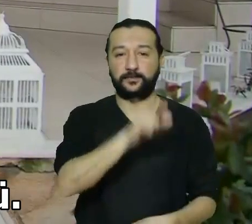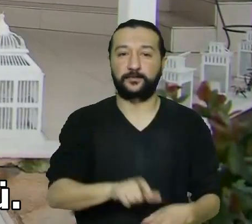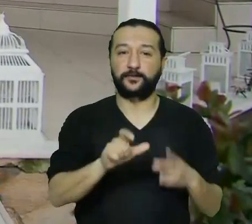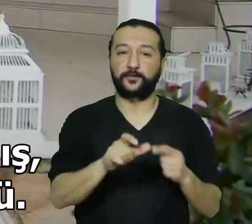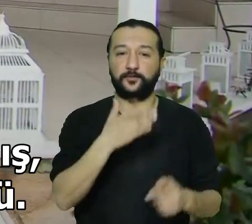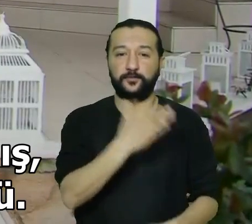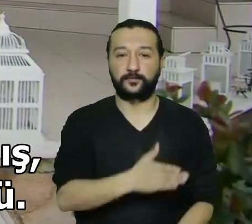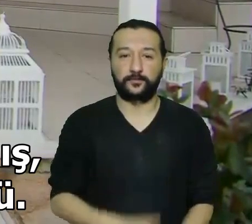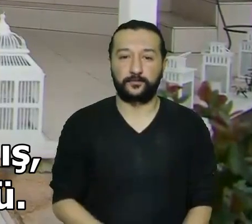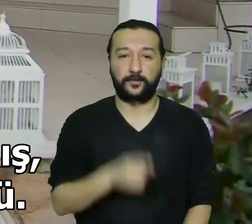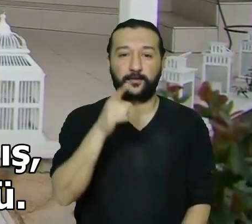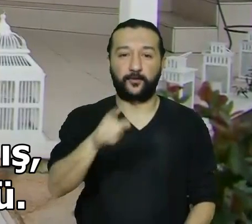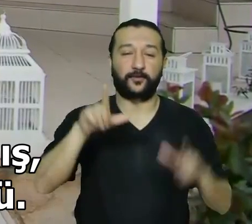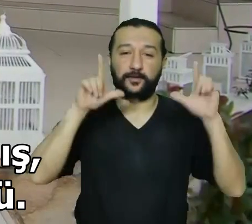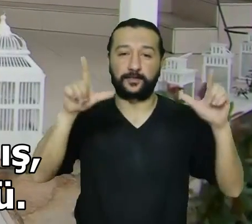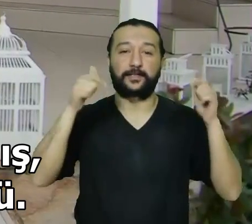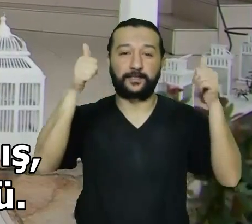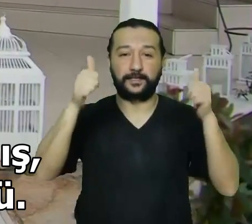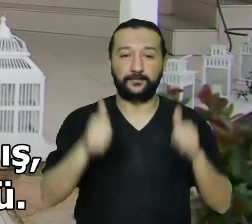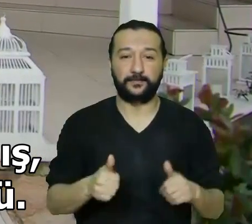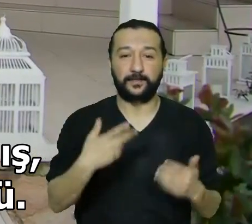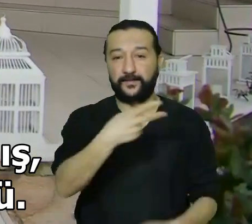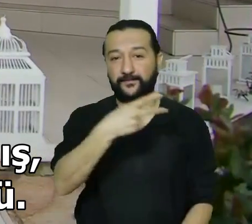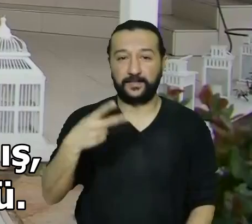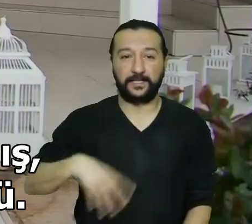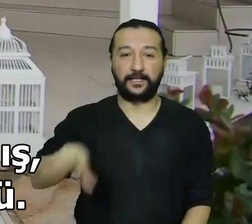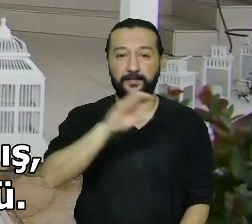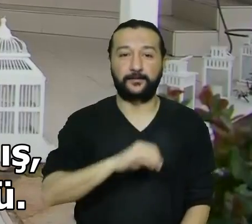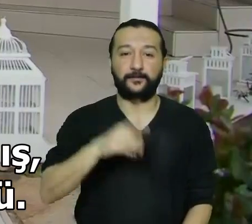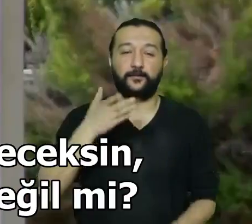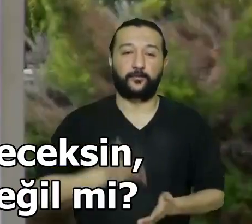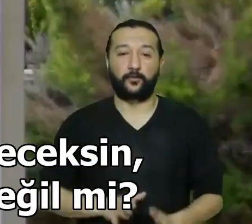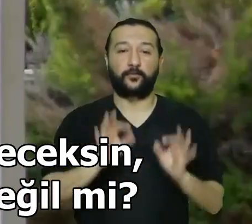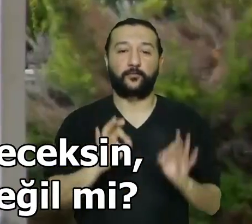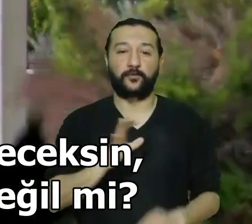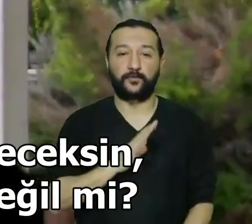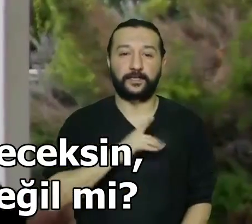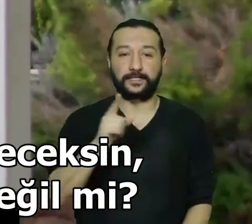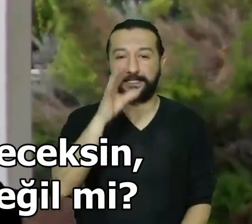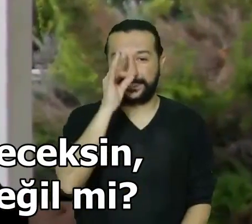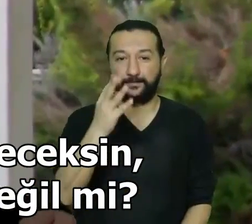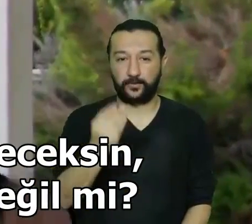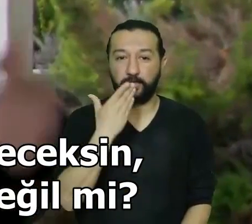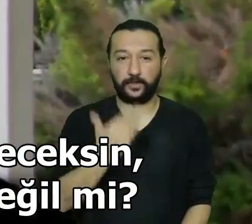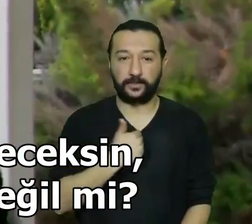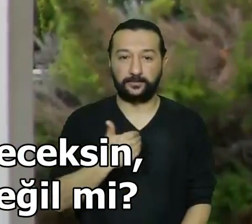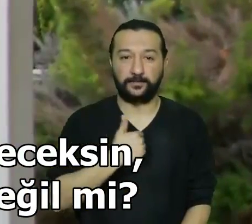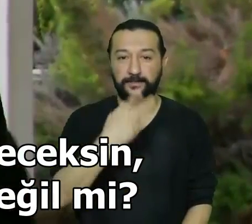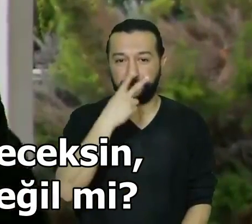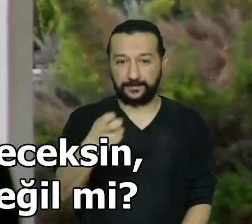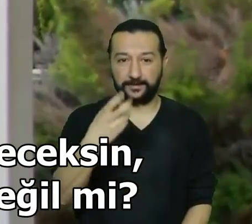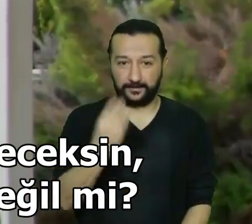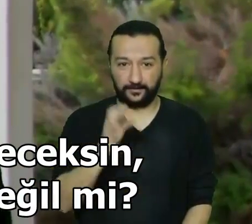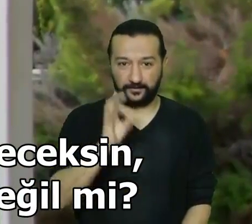Şükrü. Oraya da öyle pankartı asmış, villada birinin doğum günü. He, onun kim olduğunu bana söyleyeceksin, sonra beni kaz